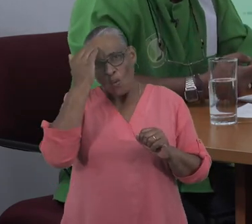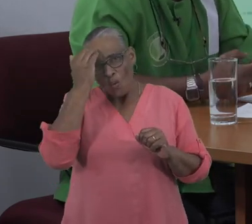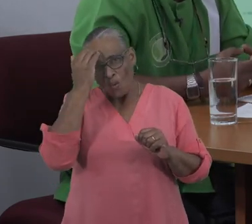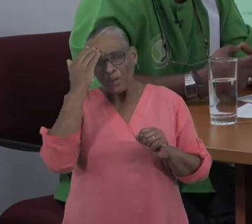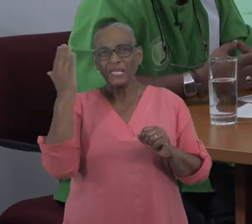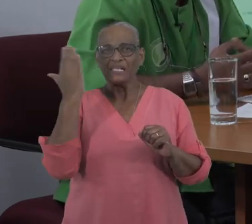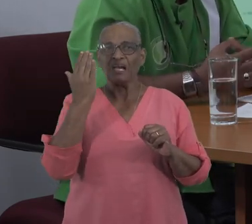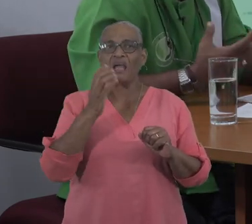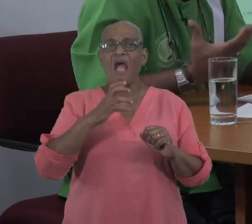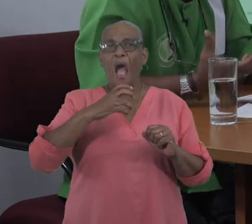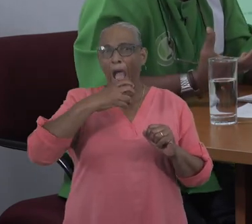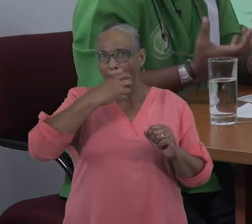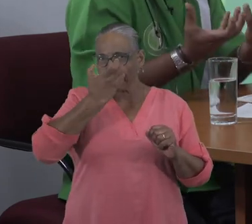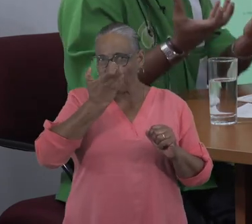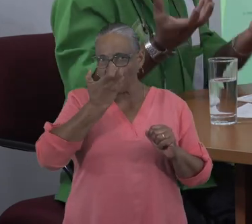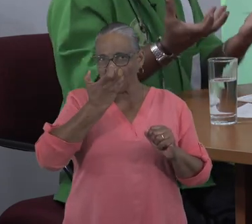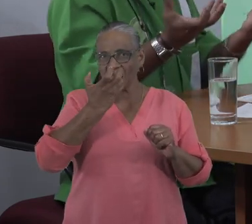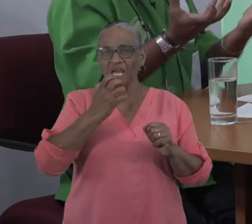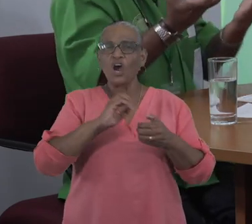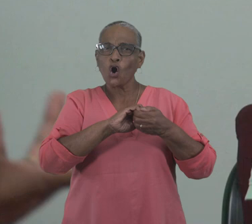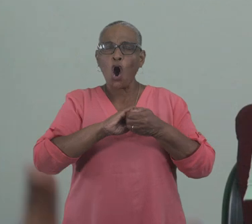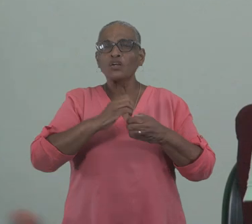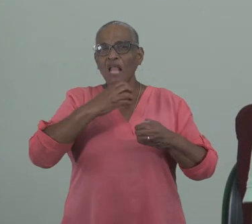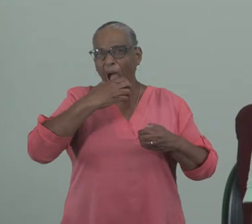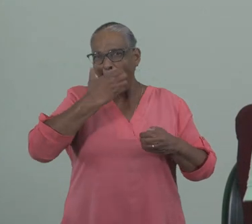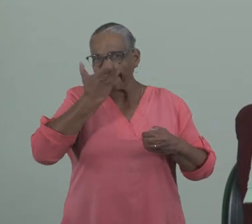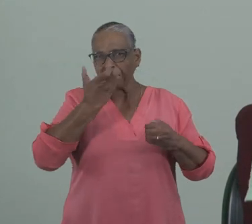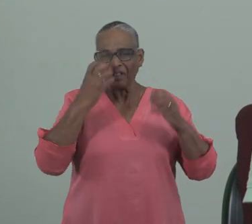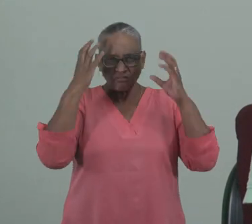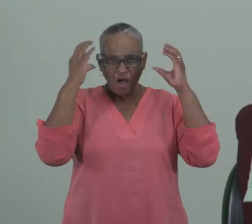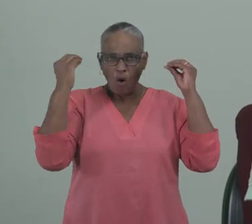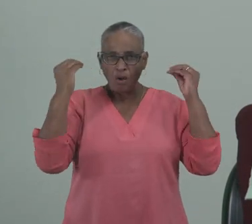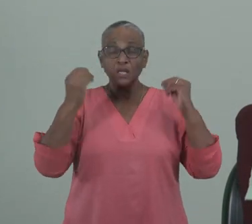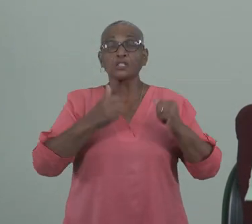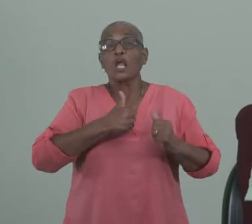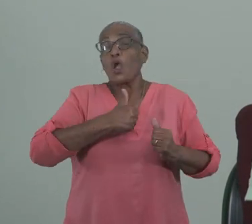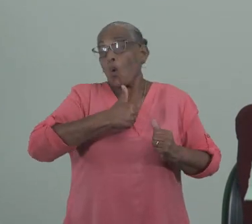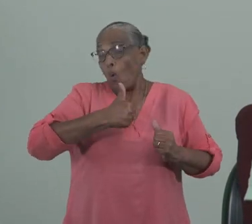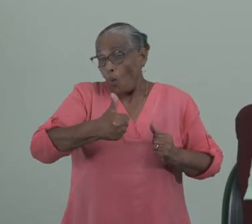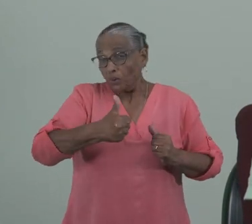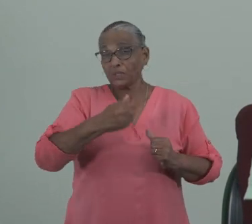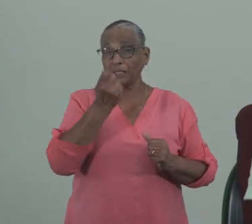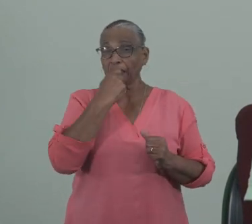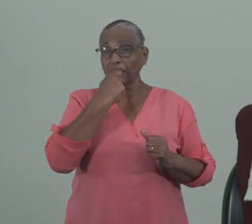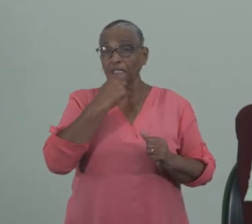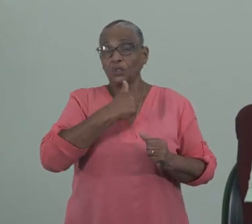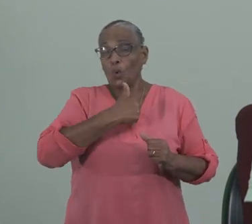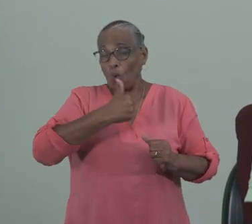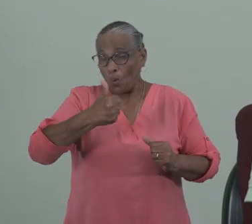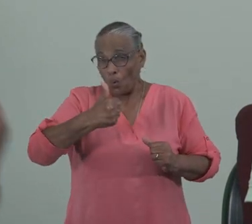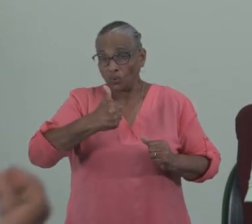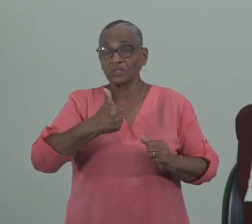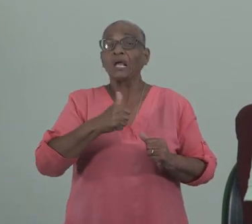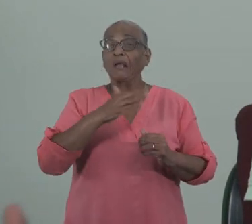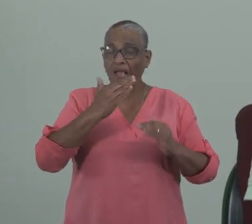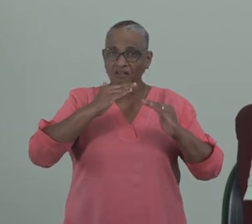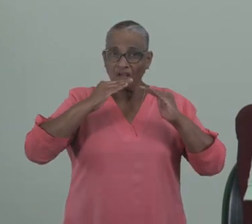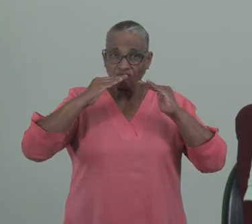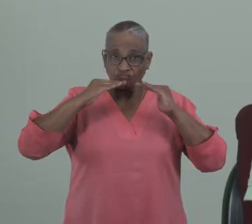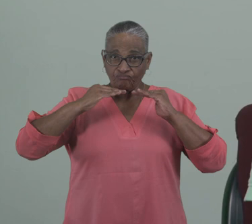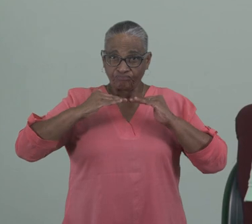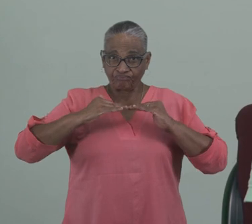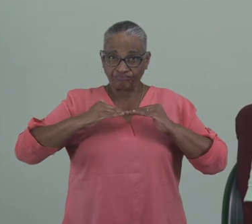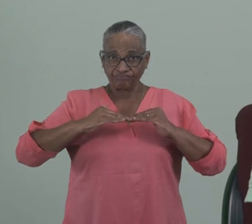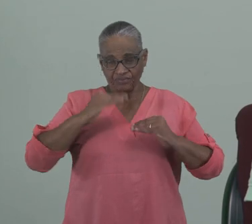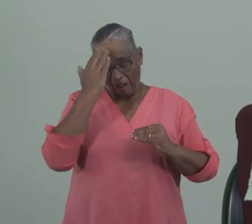gedaan, onder andere de apparaat bij elkaar, onder andere ijsappels. De matak zijn heel voedzame dingen. En ook toe kan verlagen